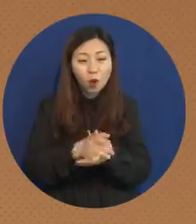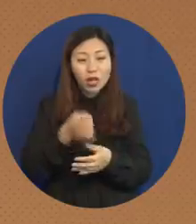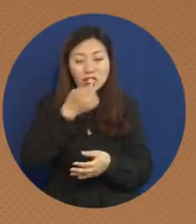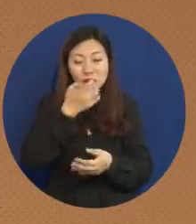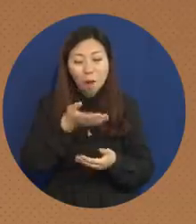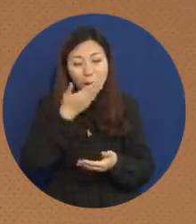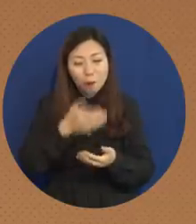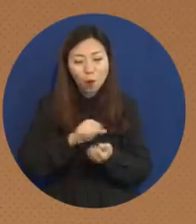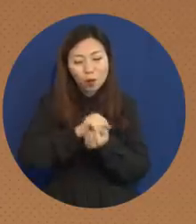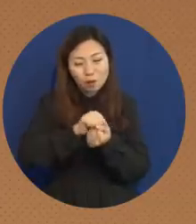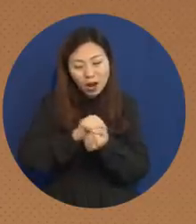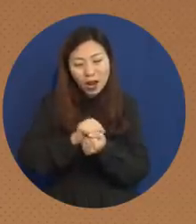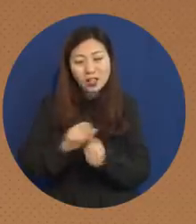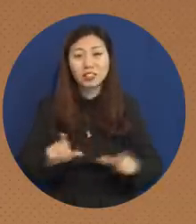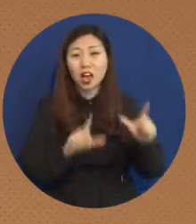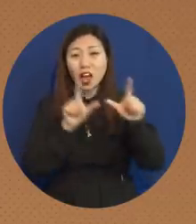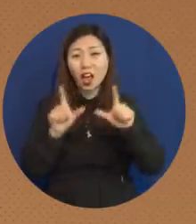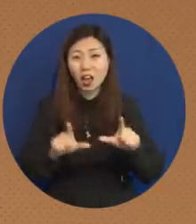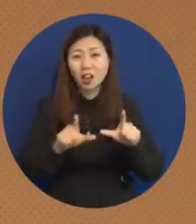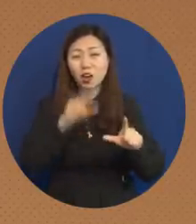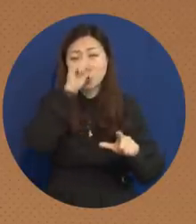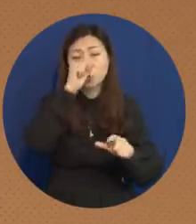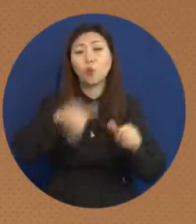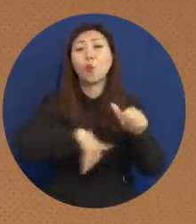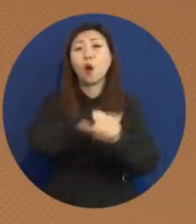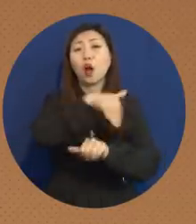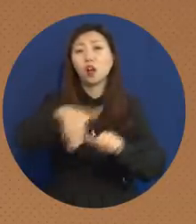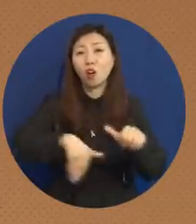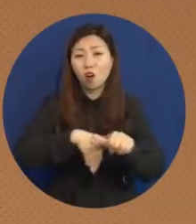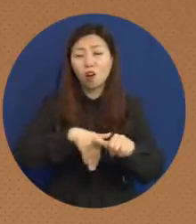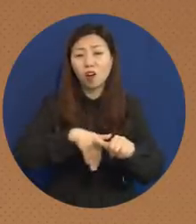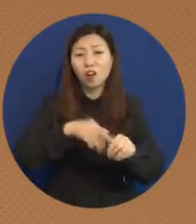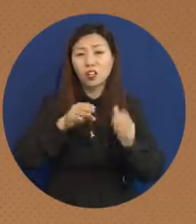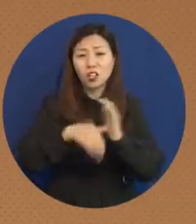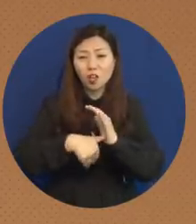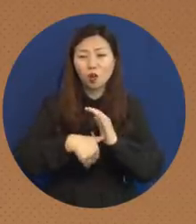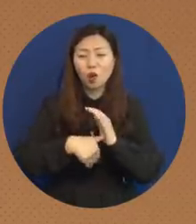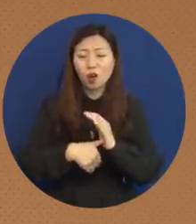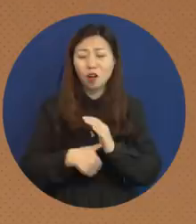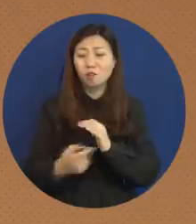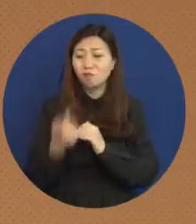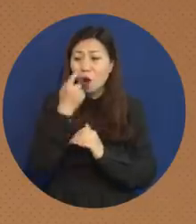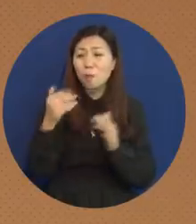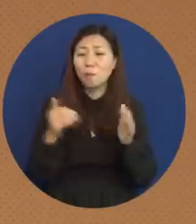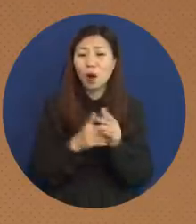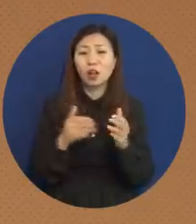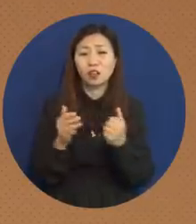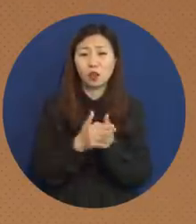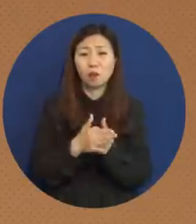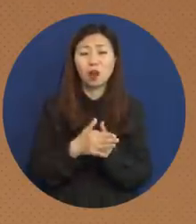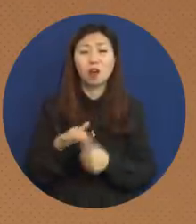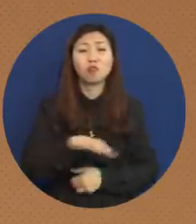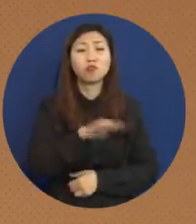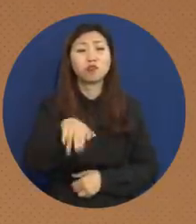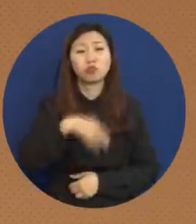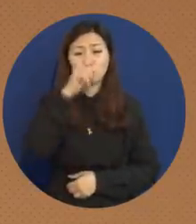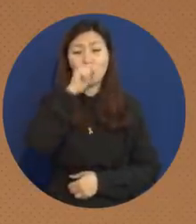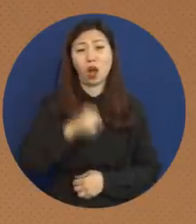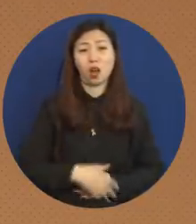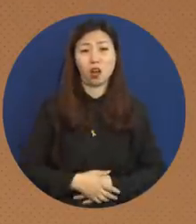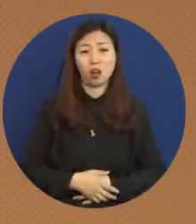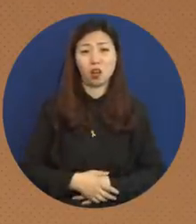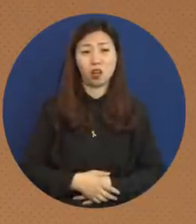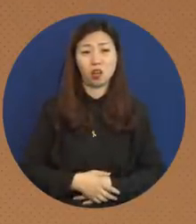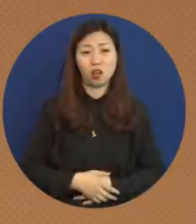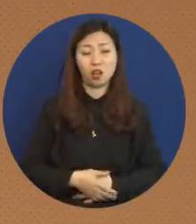하고 살아야 되는 이런 좋은 환경에서 조기 교육을 받았기 때문에 굉장히 우리는 좋죠. 이거